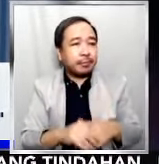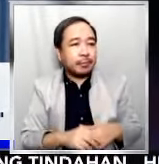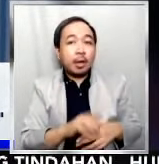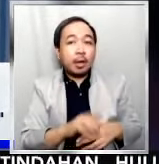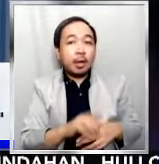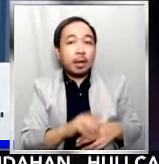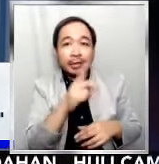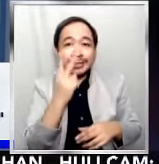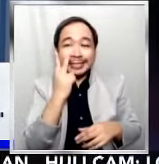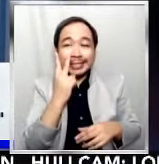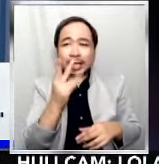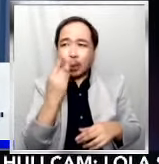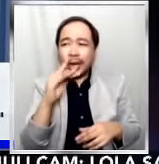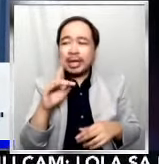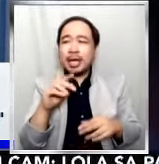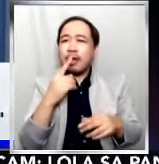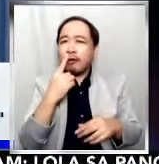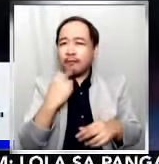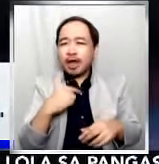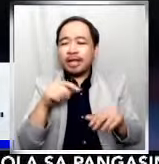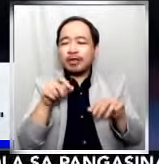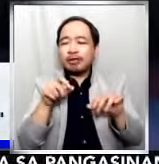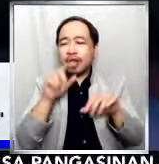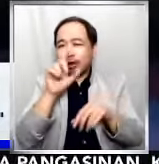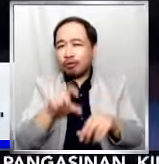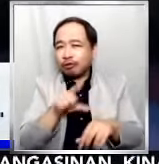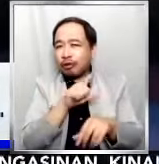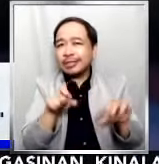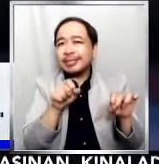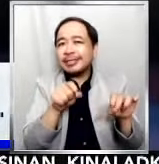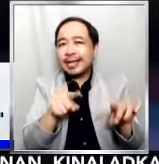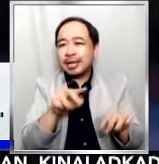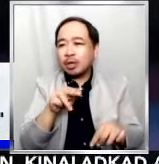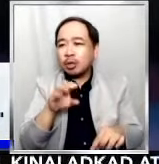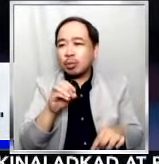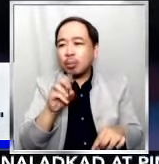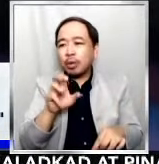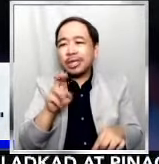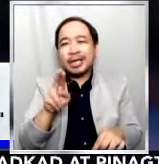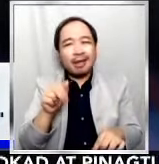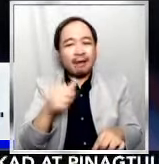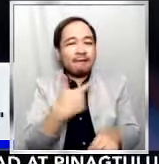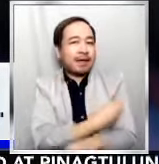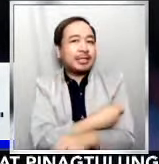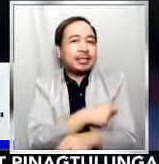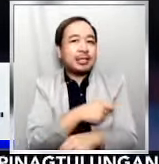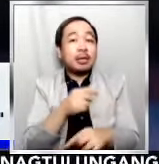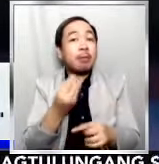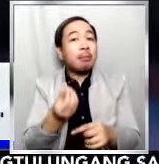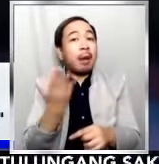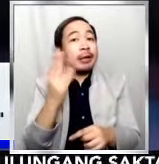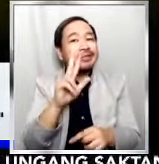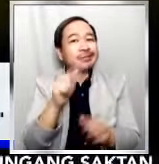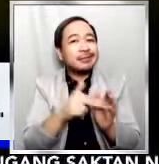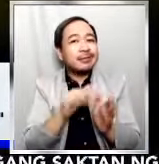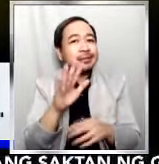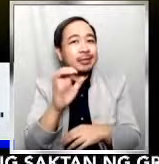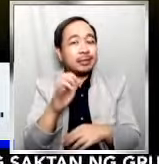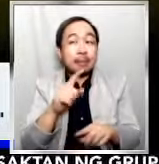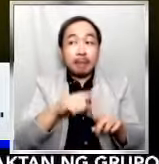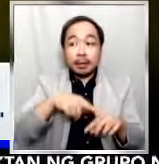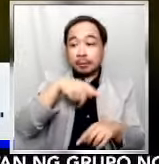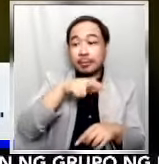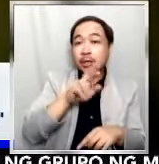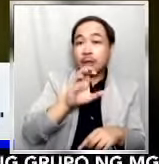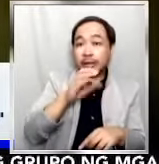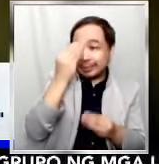Moderna vaccine sa halagang 3,500 pesos. Dati nang sinabi ng Red Cross na ito ay para sa volunteers at donors nila na handa magbayad